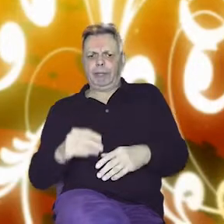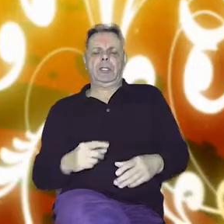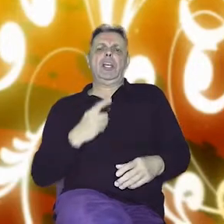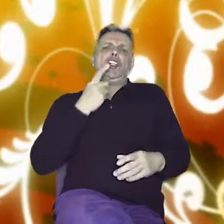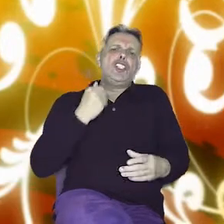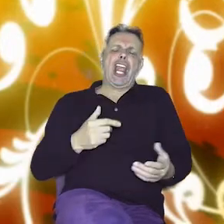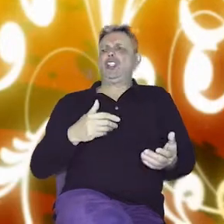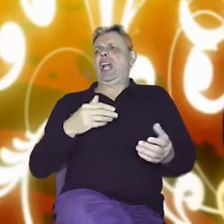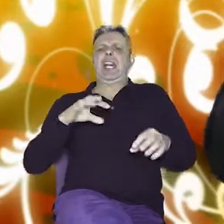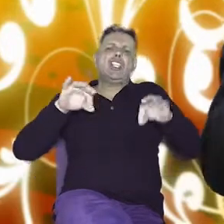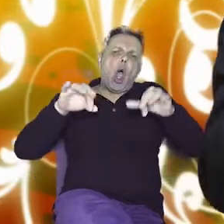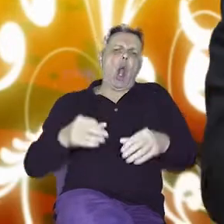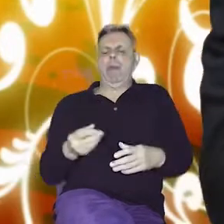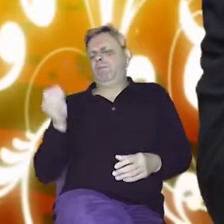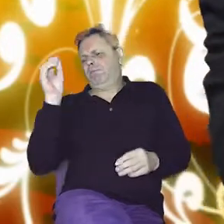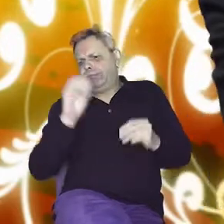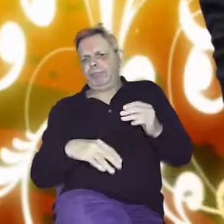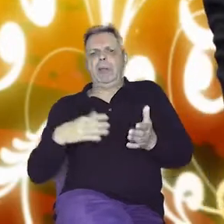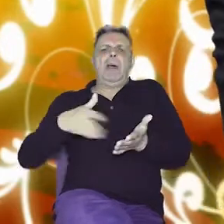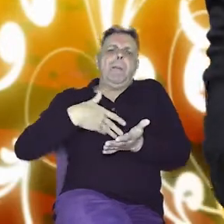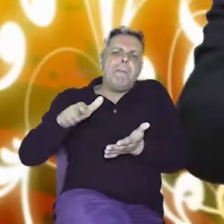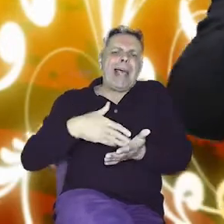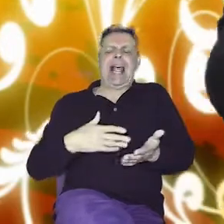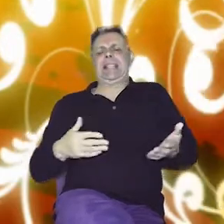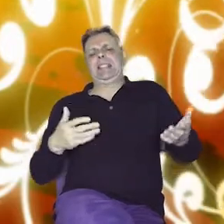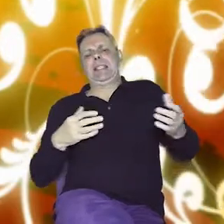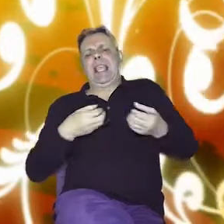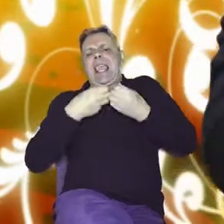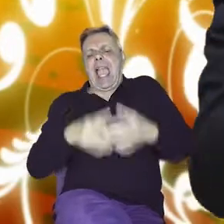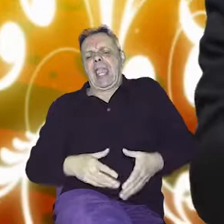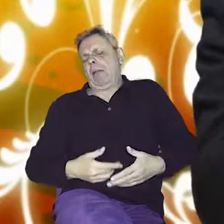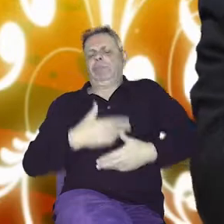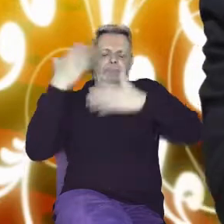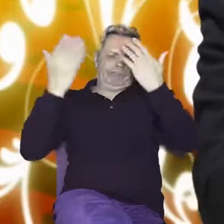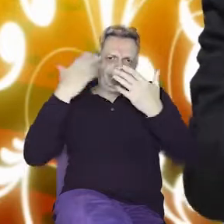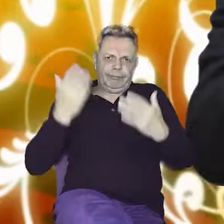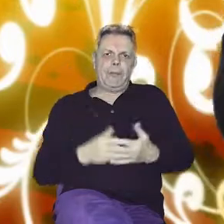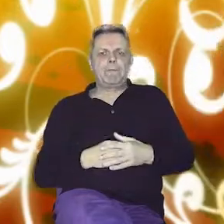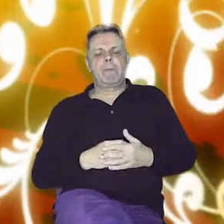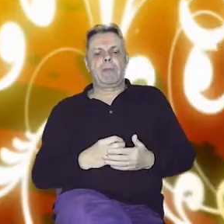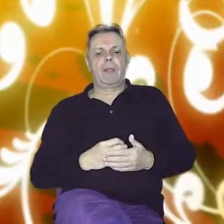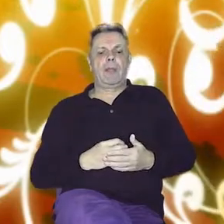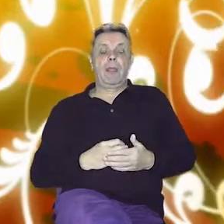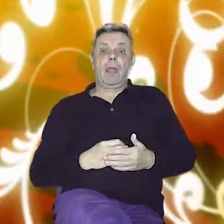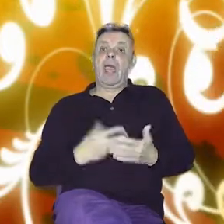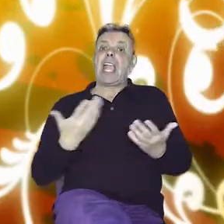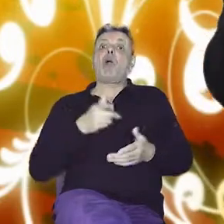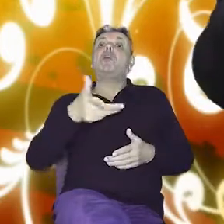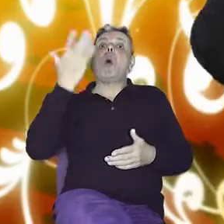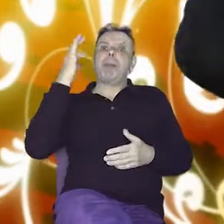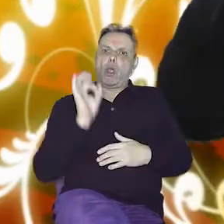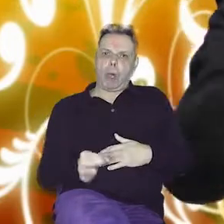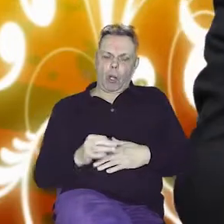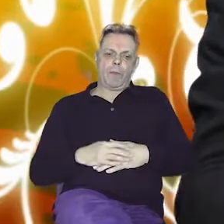od brašna i vode. Trebate još dodati, ne znam, šećera, malo soli, trebate dodati putra, trebate dodati